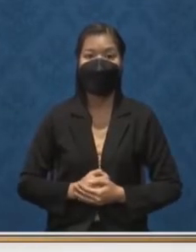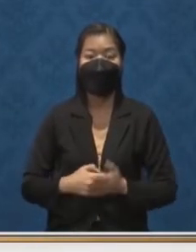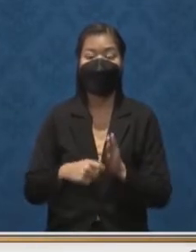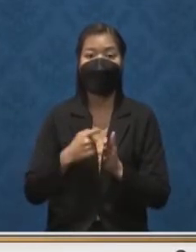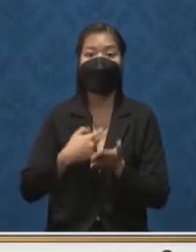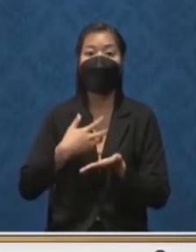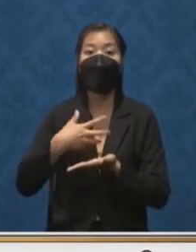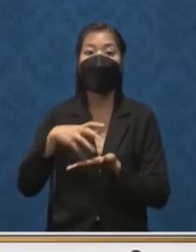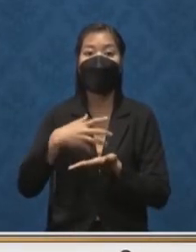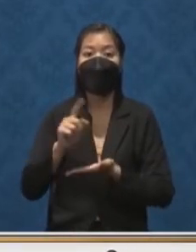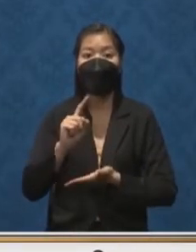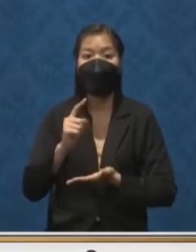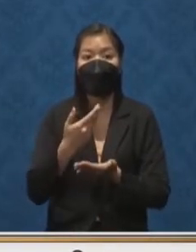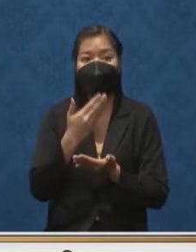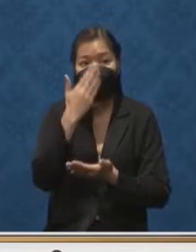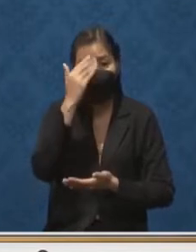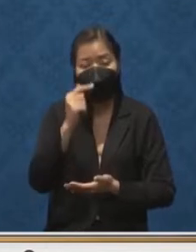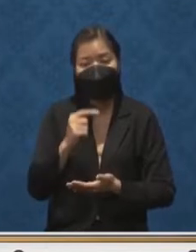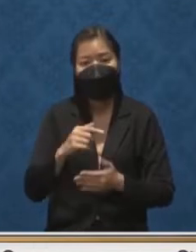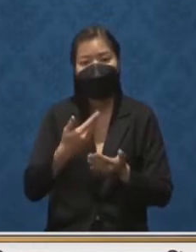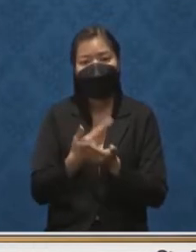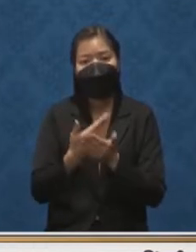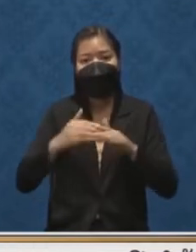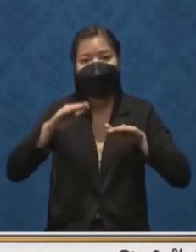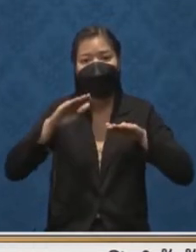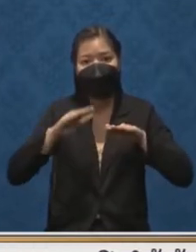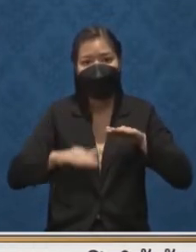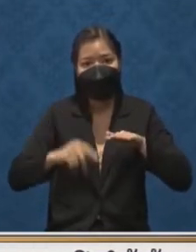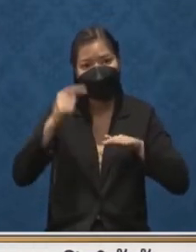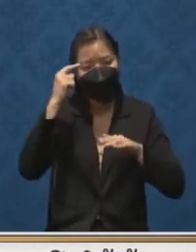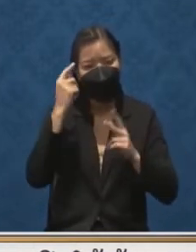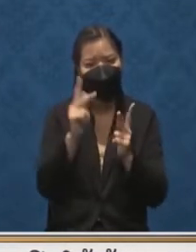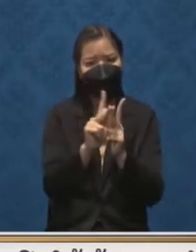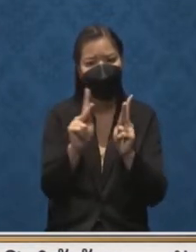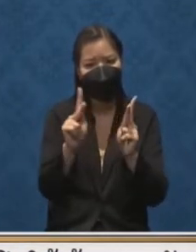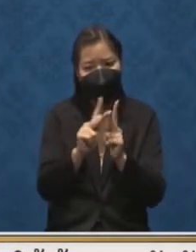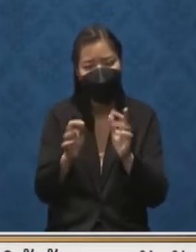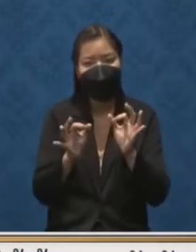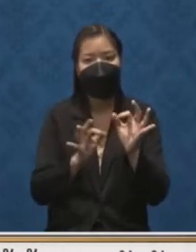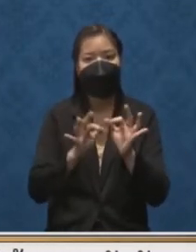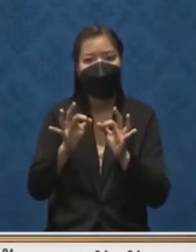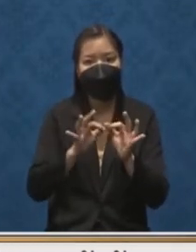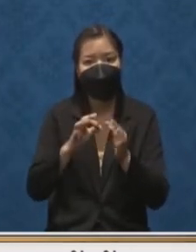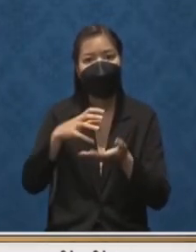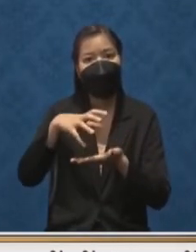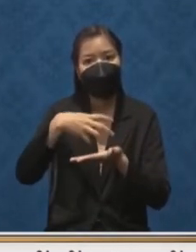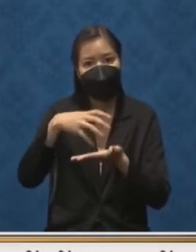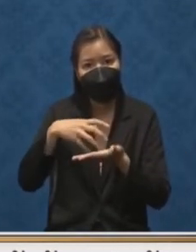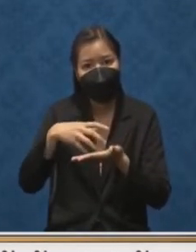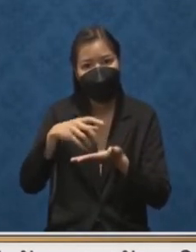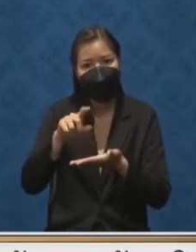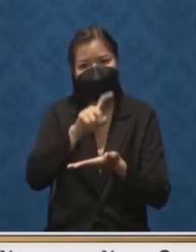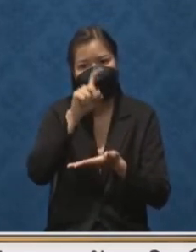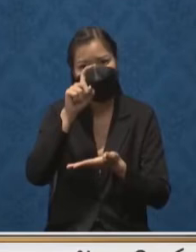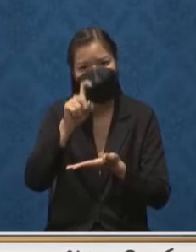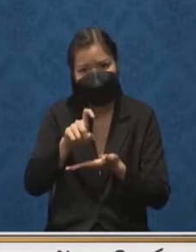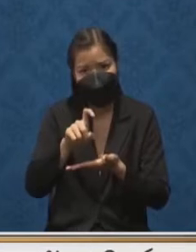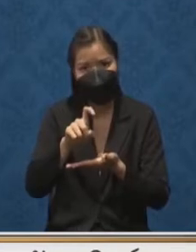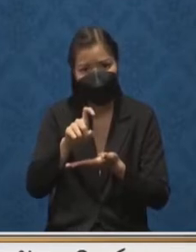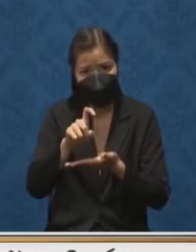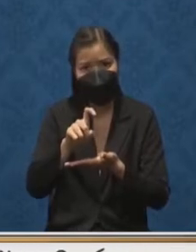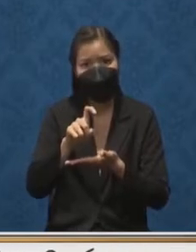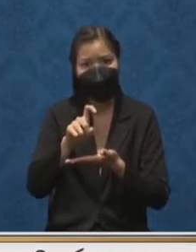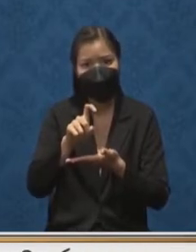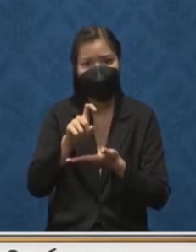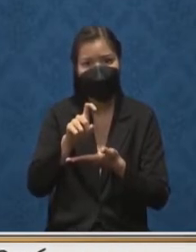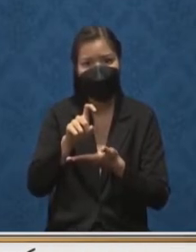ปับลดนะครับจร ๆ ผมข้าดหวงว่ากรรธิการจะอธิบายข้อสังเกตที่ผมให้ไ้ตอน